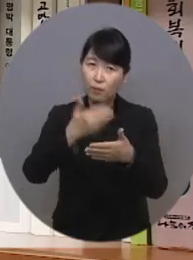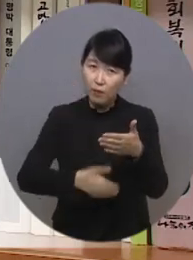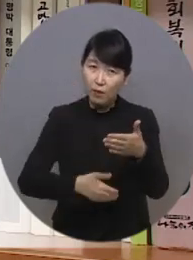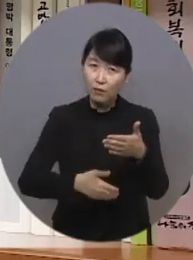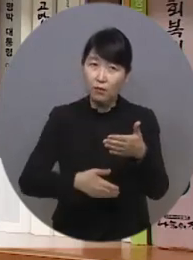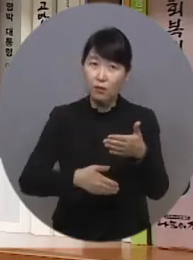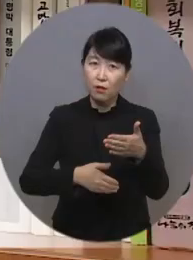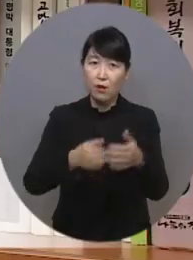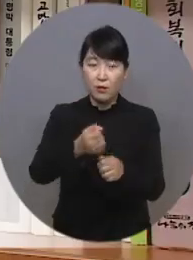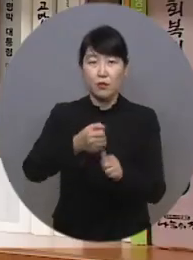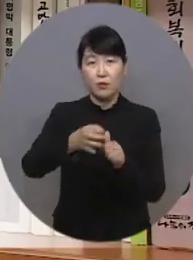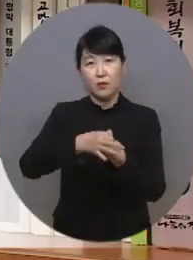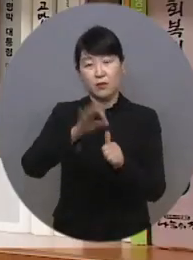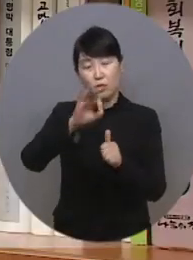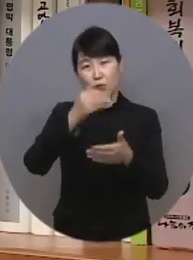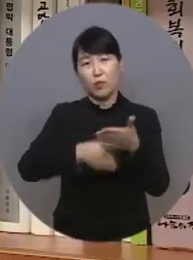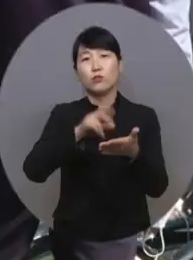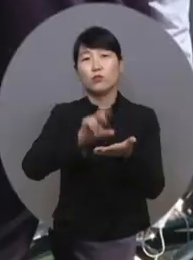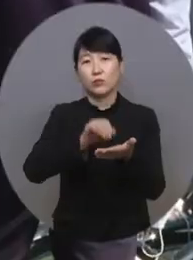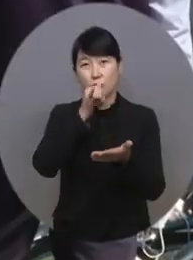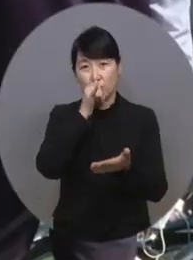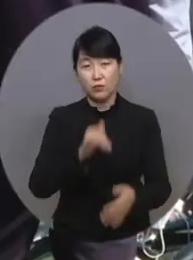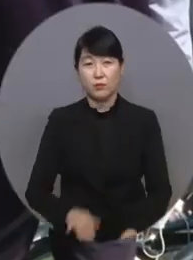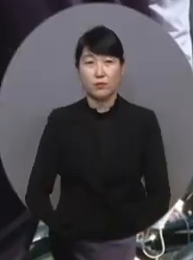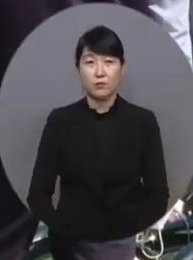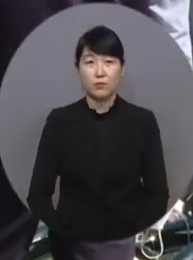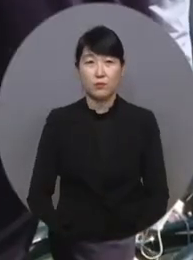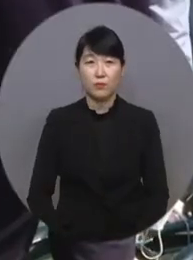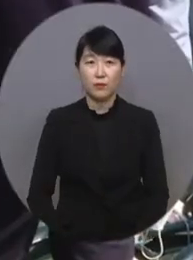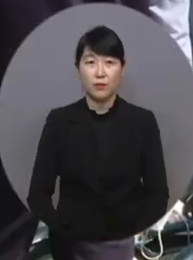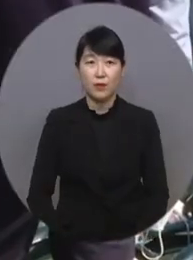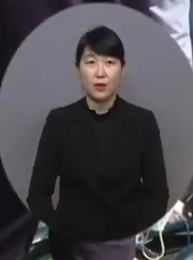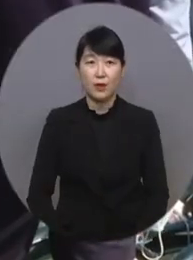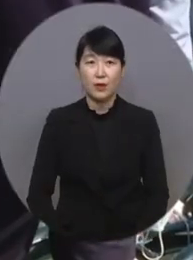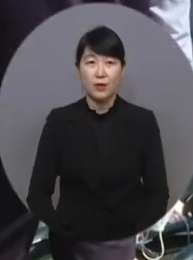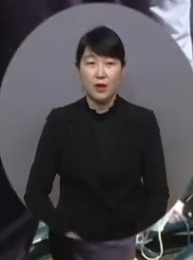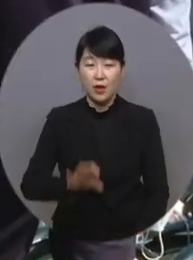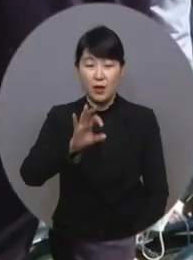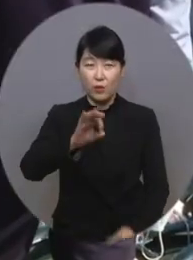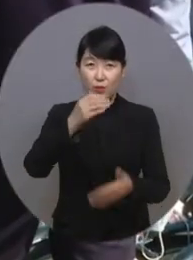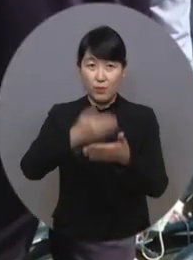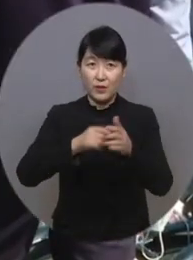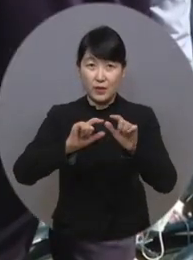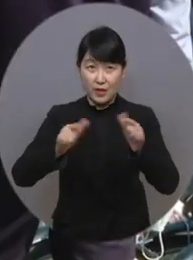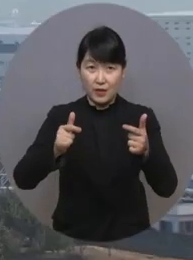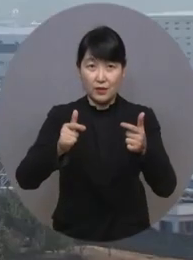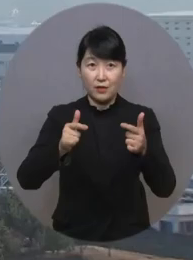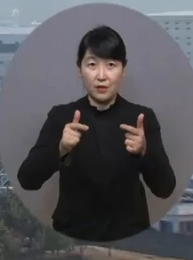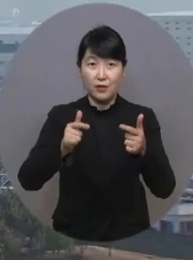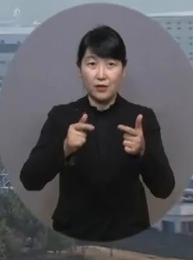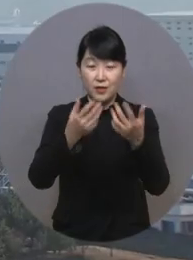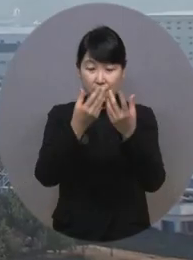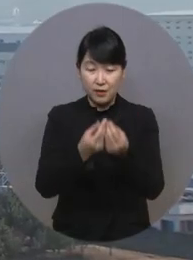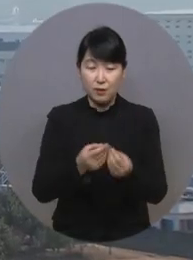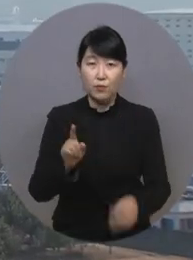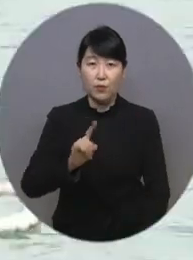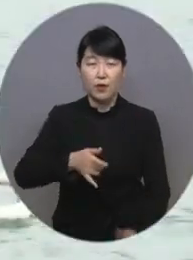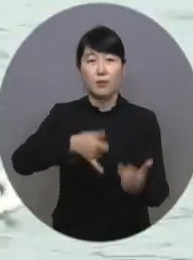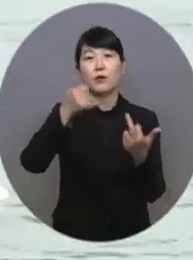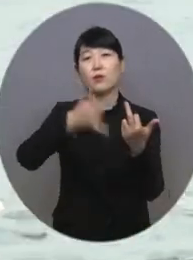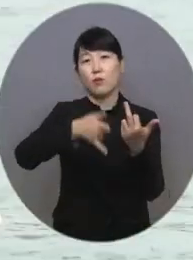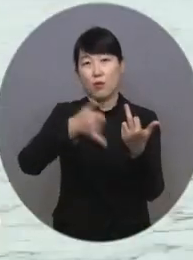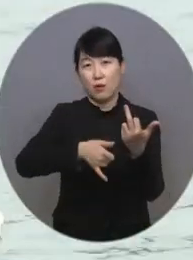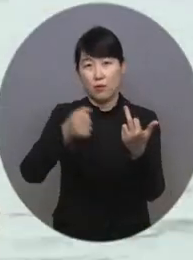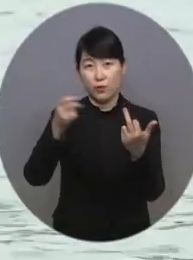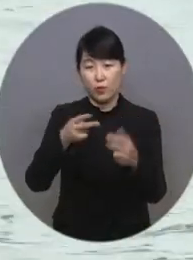연금을 수급하면 삭감된다는 것입니다. 연금액이 삭감되지 않는 예외 사례도 존재합니다. 현재 광업,